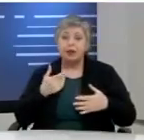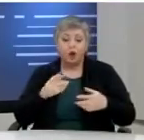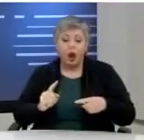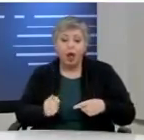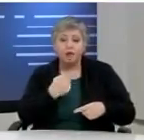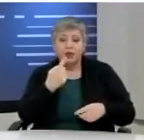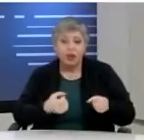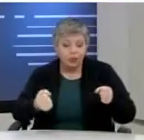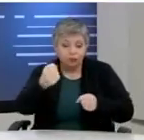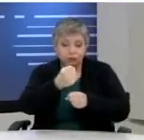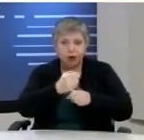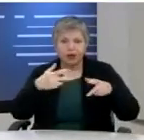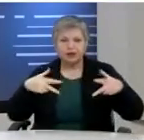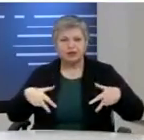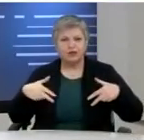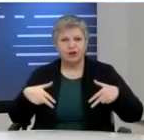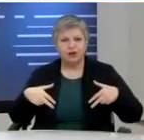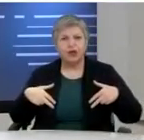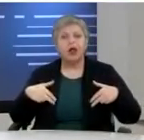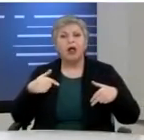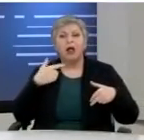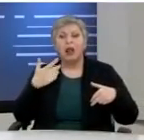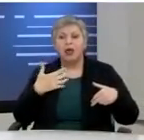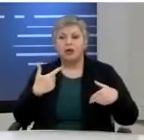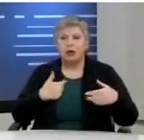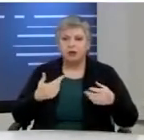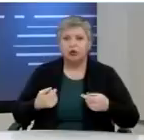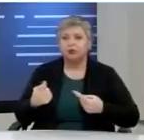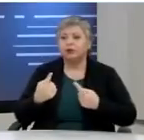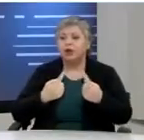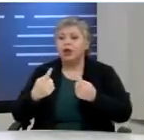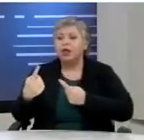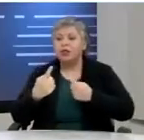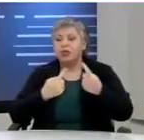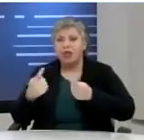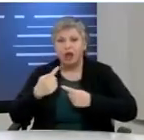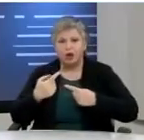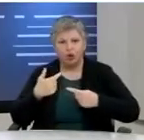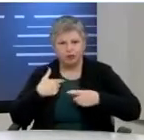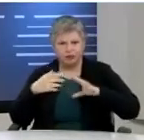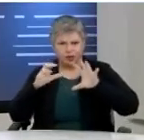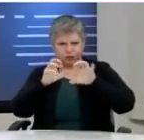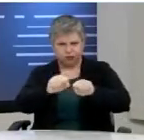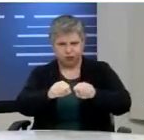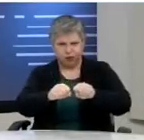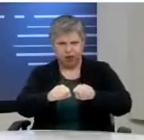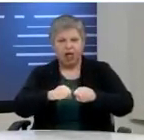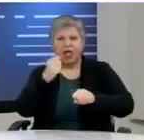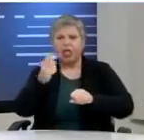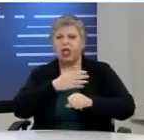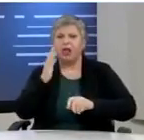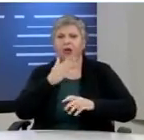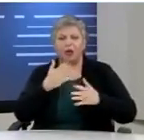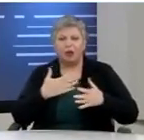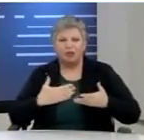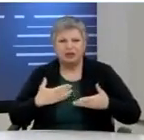λύση, όχι να πάμε να τους καταλάβουμε, όχι να πάμε να τους καταρακώσουμε. Θα μπορούσαμε με βάση αυτά που μας λέτε, που